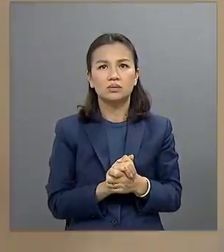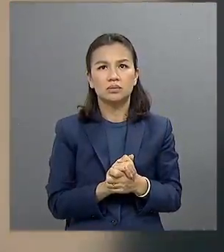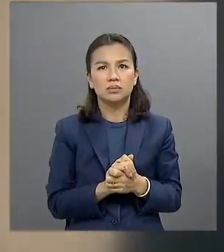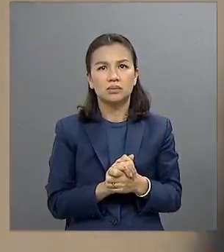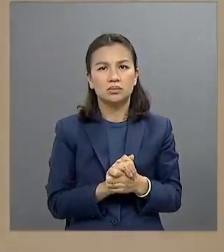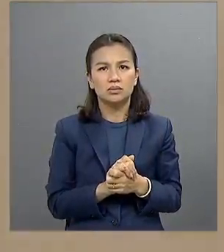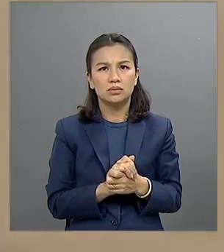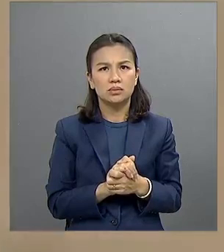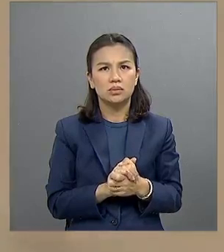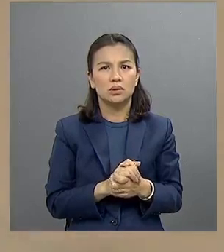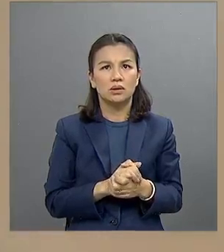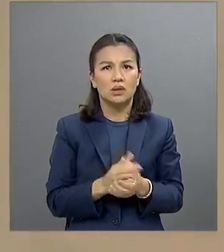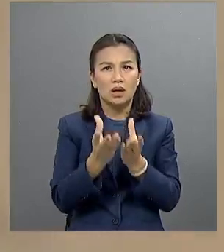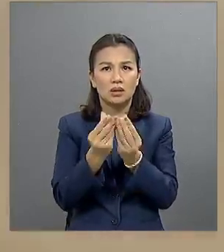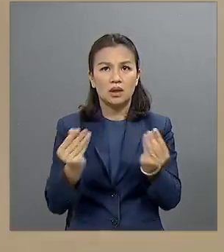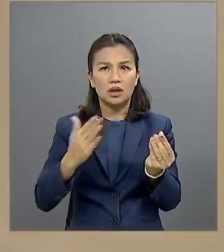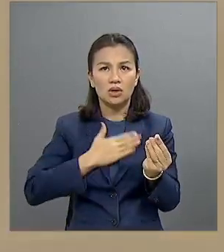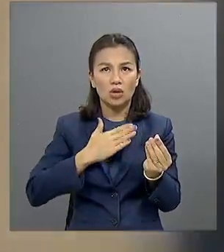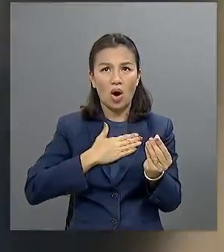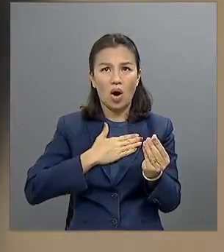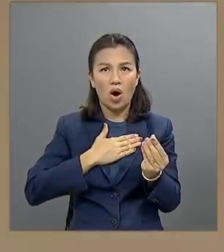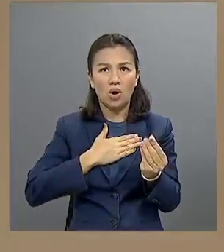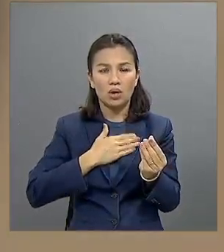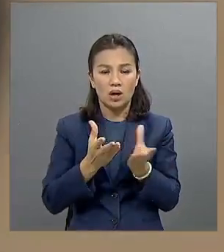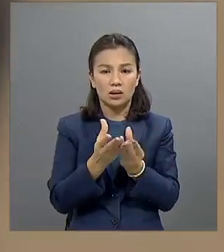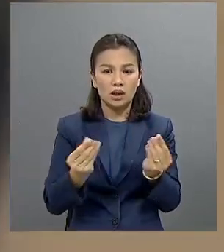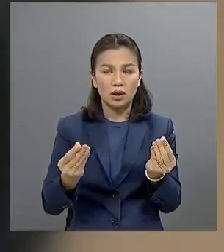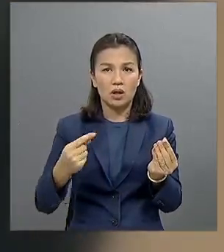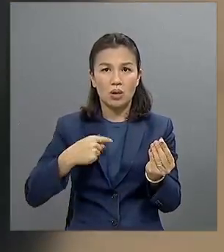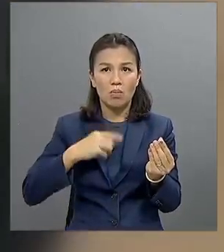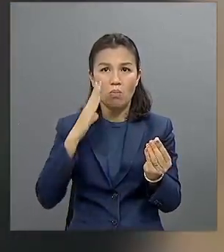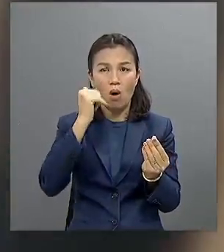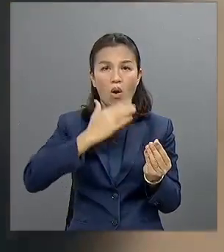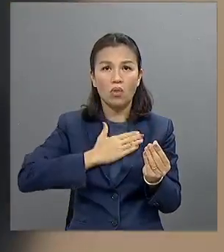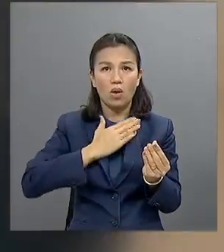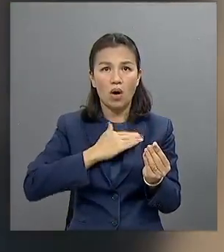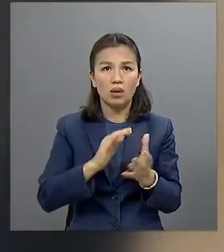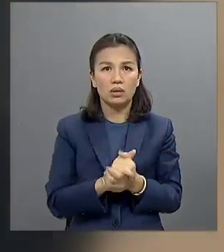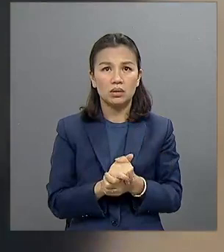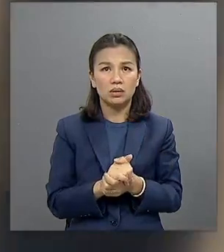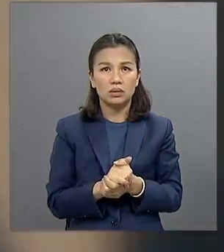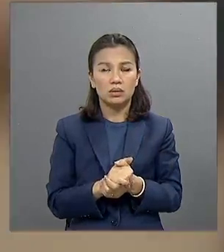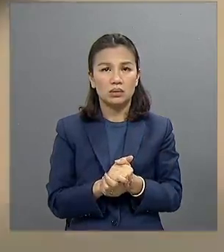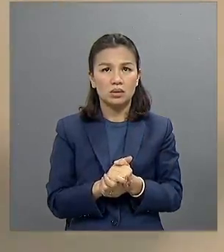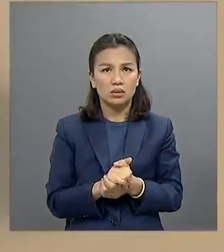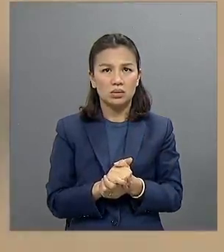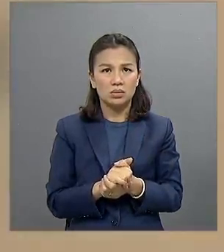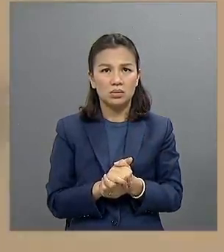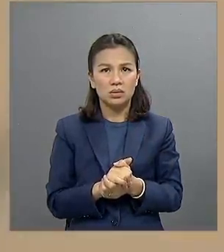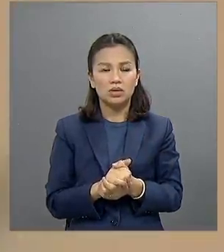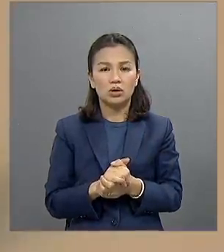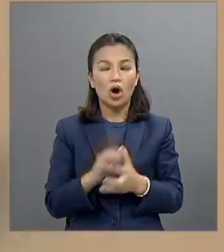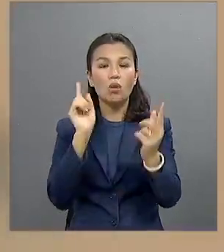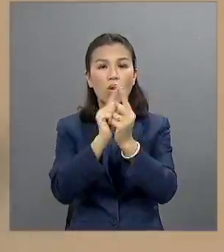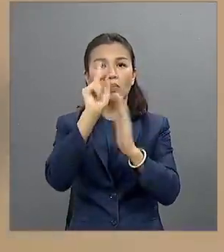ป็นไร ก็บอกว่าลูกพี่พี่พ่อผมนะ คุณก็ลื้อไปไม่เป็นไรผมปาก ลูกพี่พ่อผมนะผมก็บอก ก็ไม่เป็นไรก็ว่าชั้นศาลมีพิพ